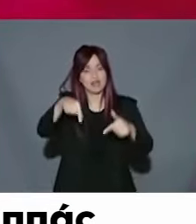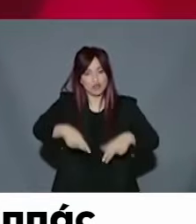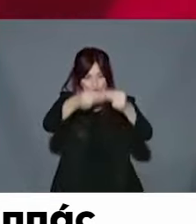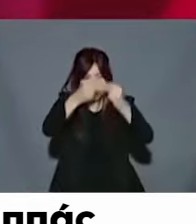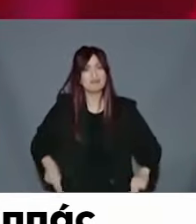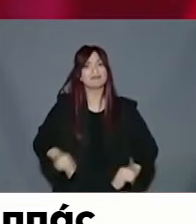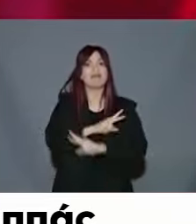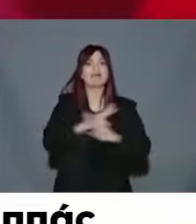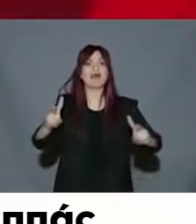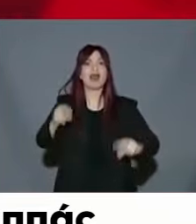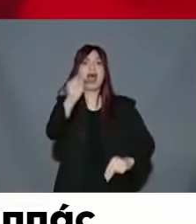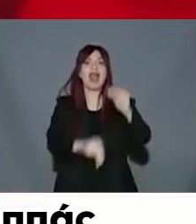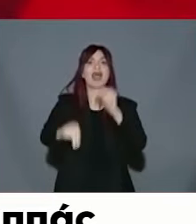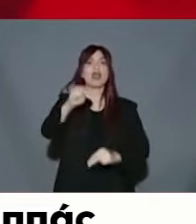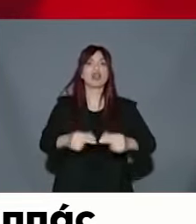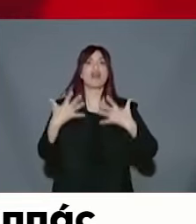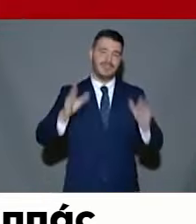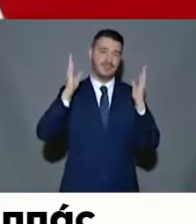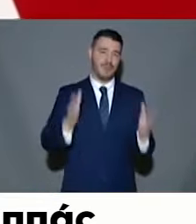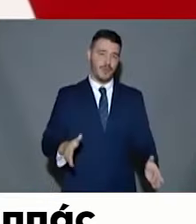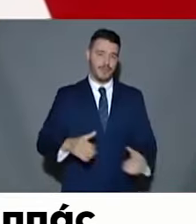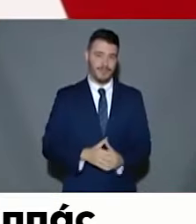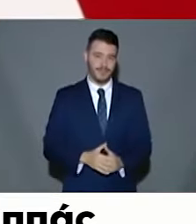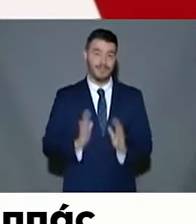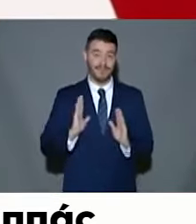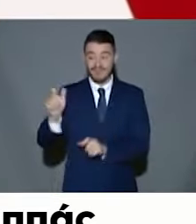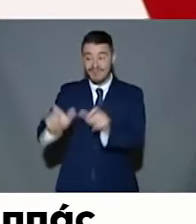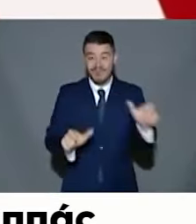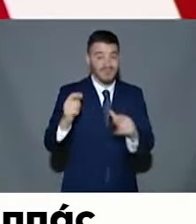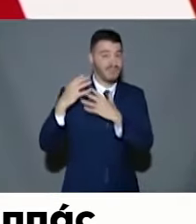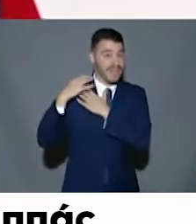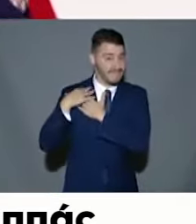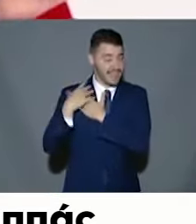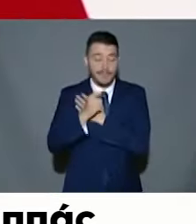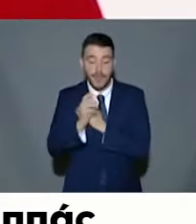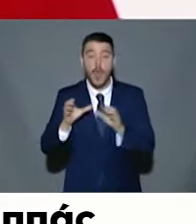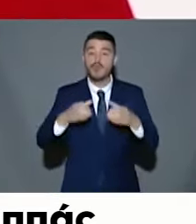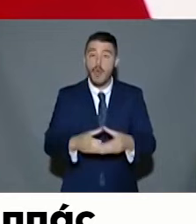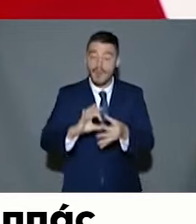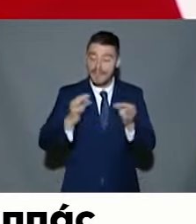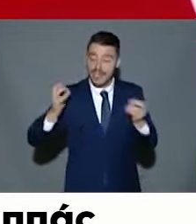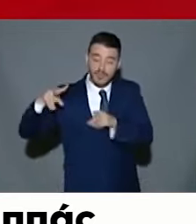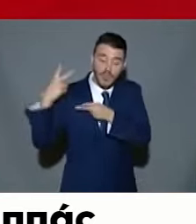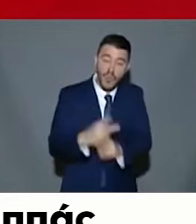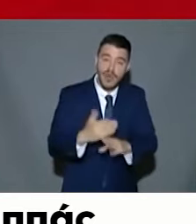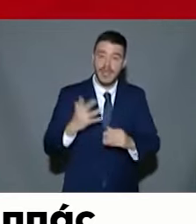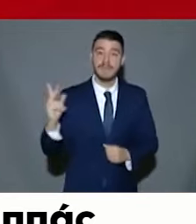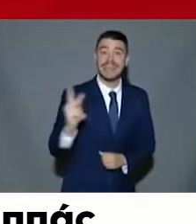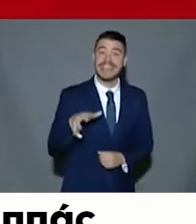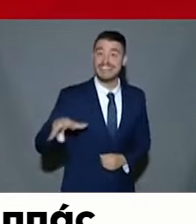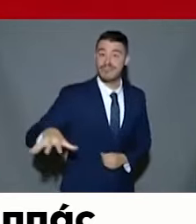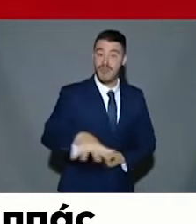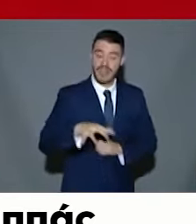εδώ, ποια αποτελέσματα. Τα αποτελέσματα της διαδικασίας σύνθεσης που υποτίθεται ότι ξεκίνησε από χθες.